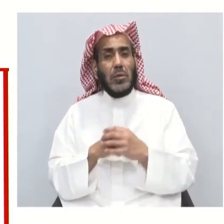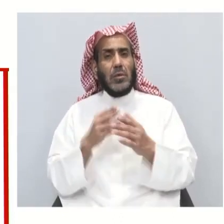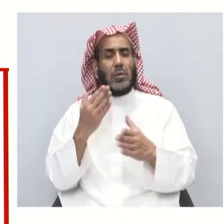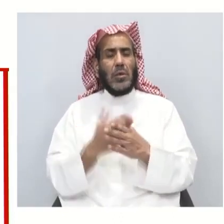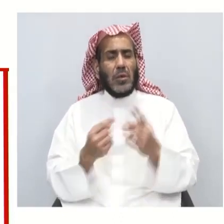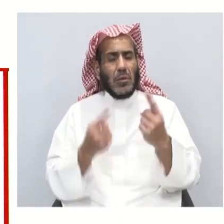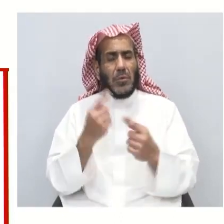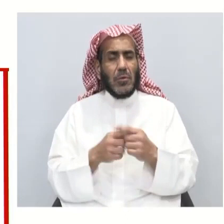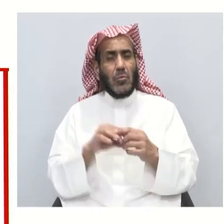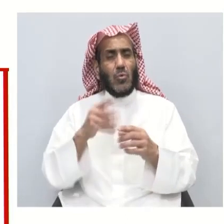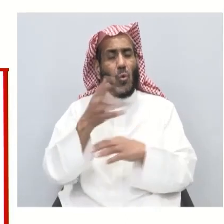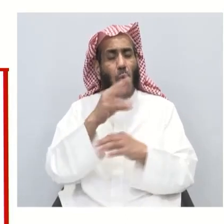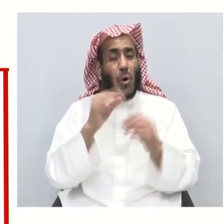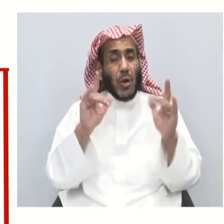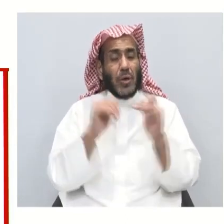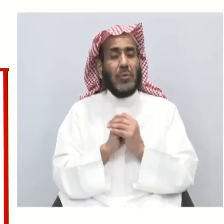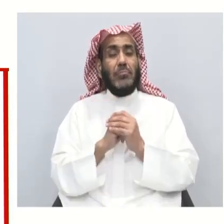لهذا النبات أوراق خضراء،